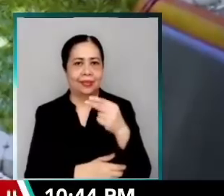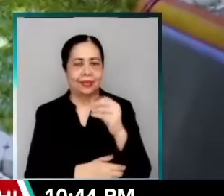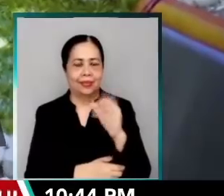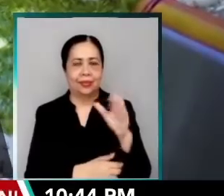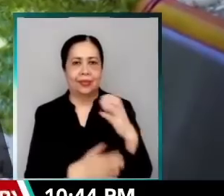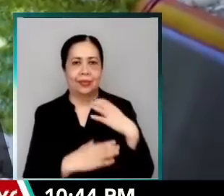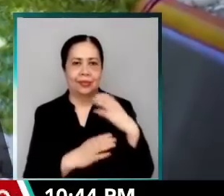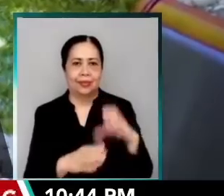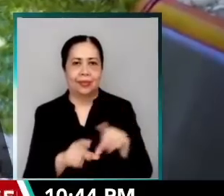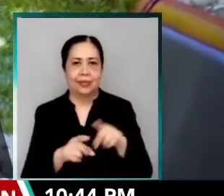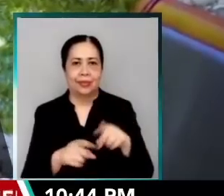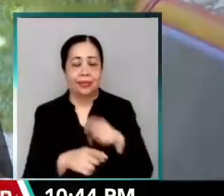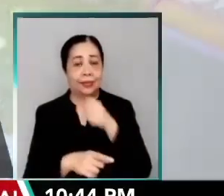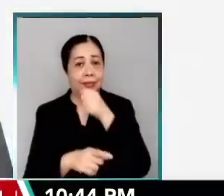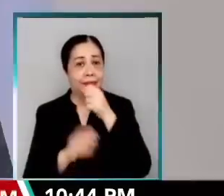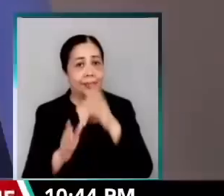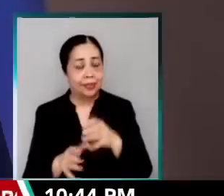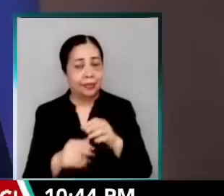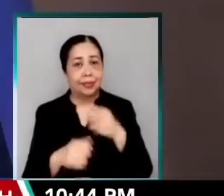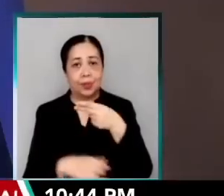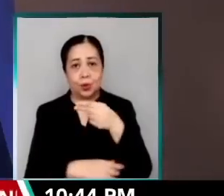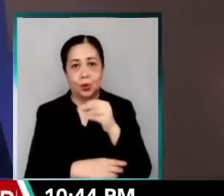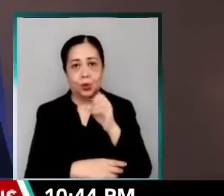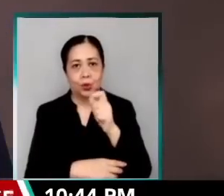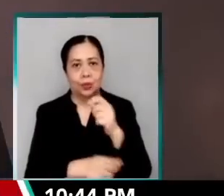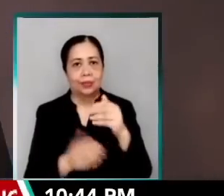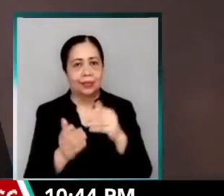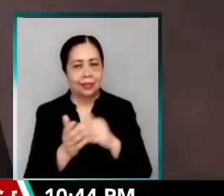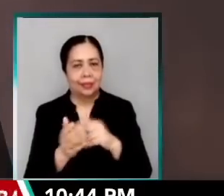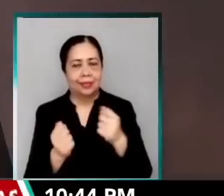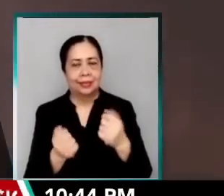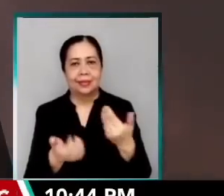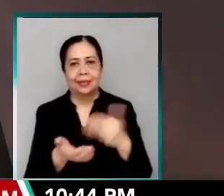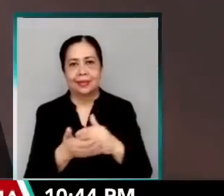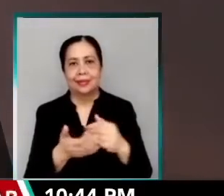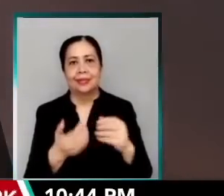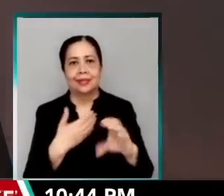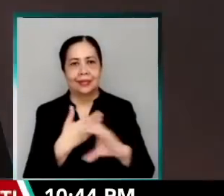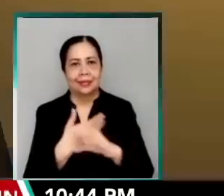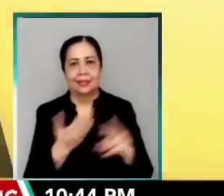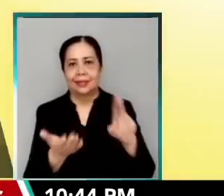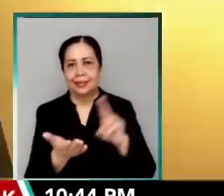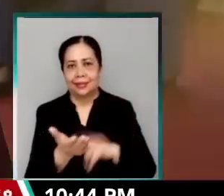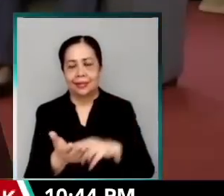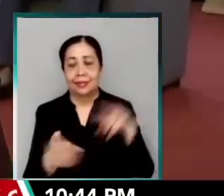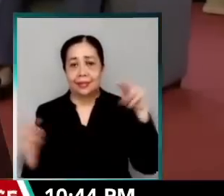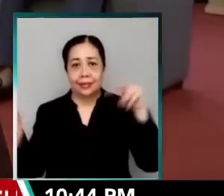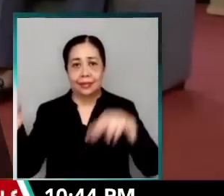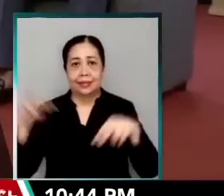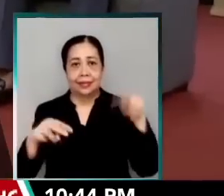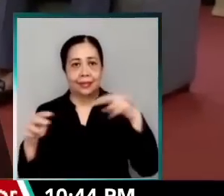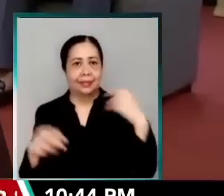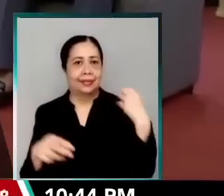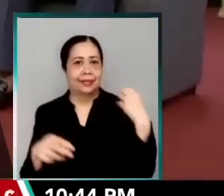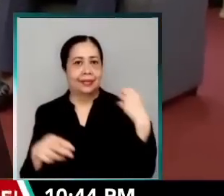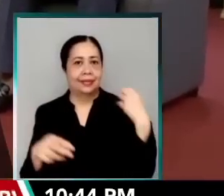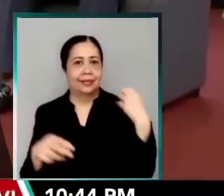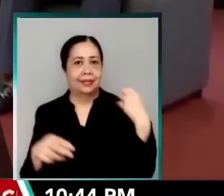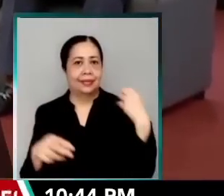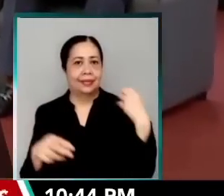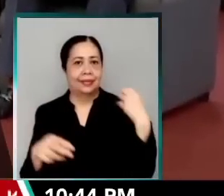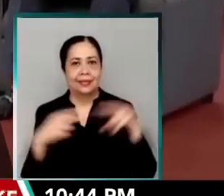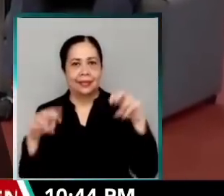isang mamamahayag at host, muling pinagtibay sa pagpirma niya ng kontrata na sinaksihan ng mga opisyal ang contract